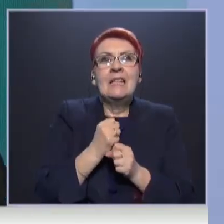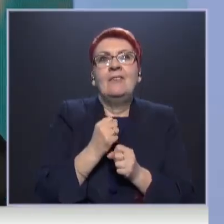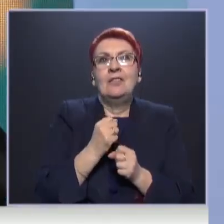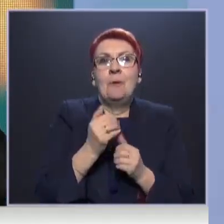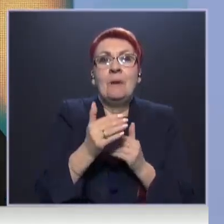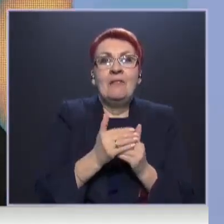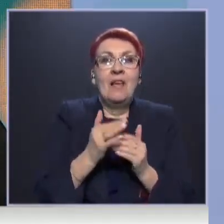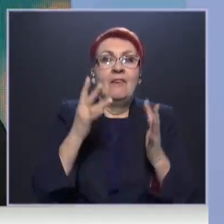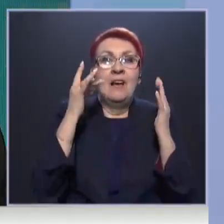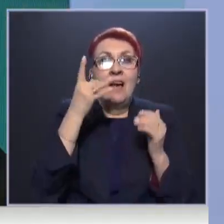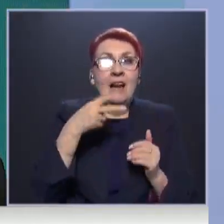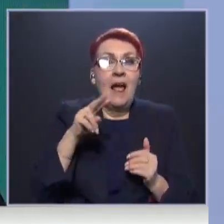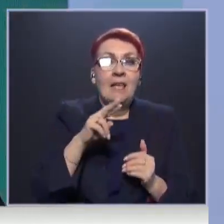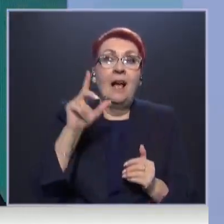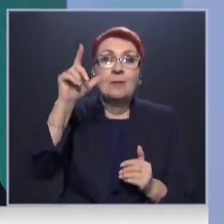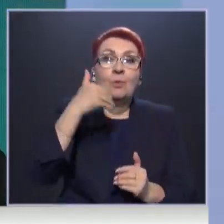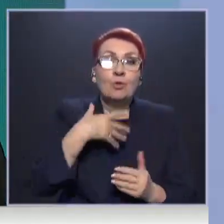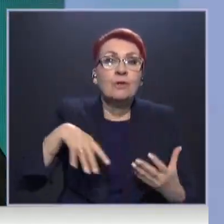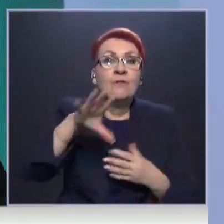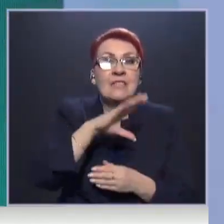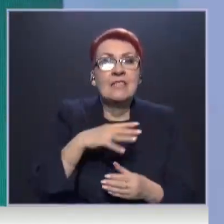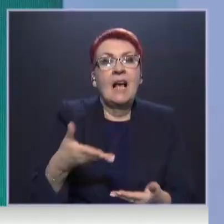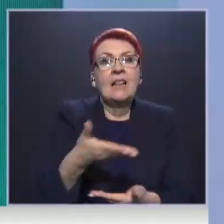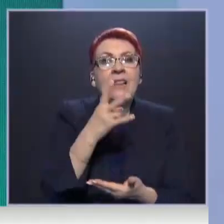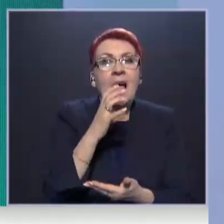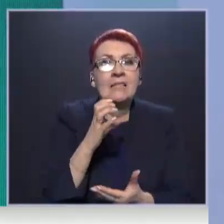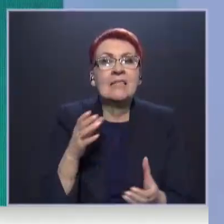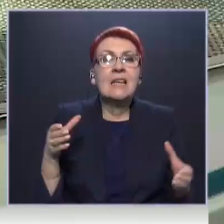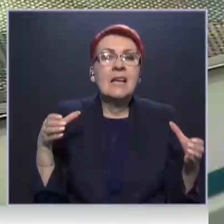Господь, который хочет всех нас собрать, как